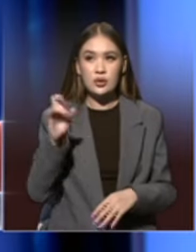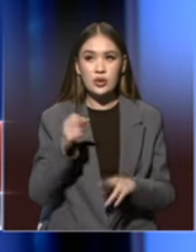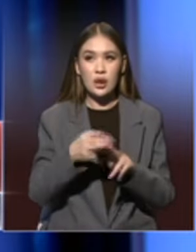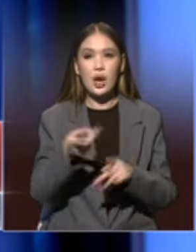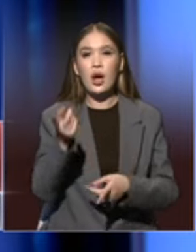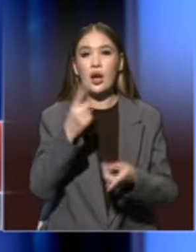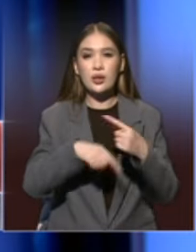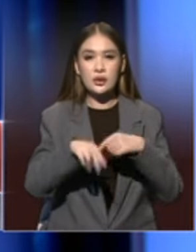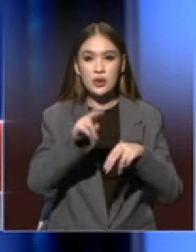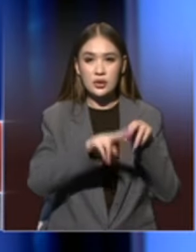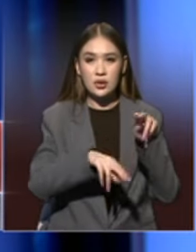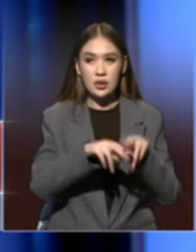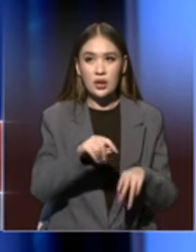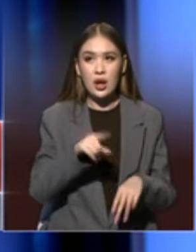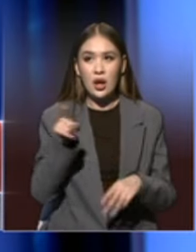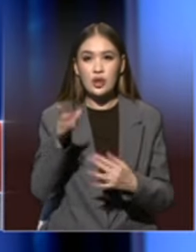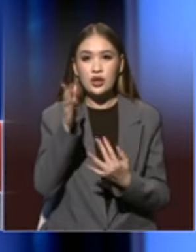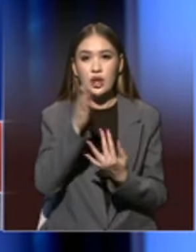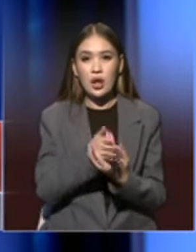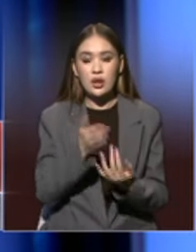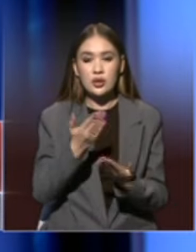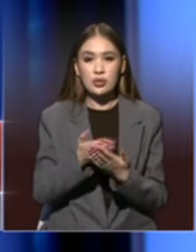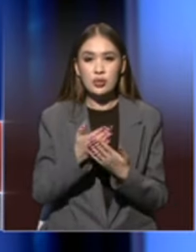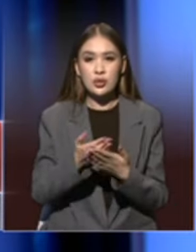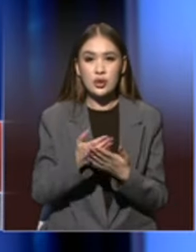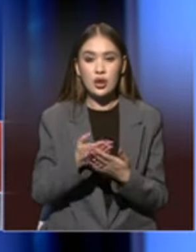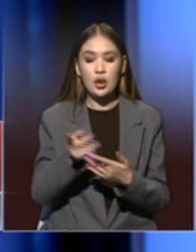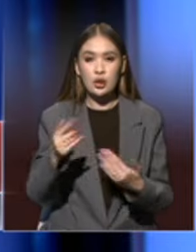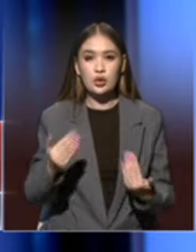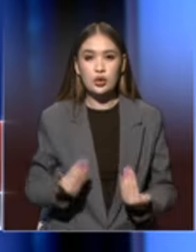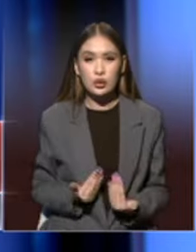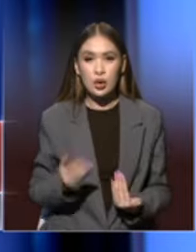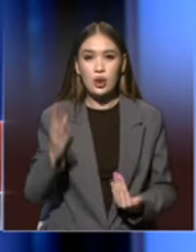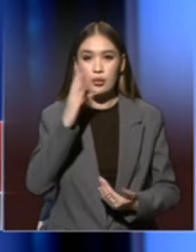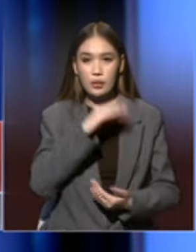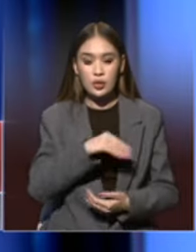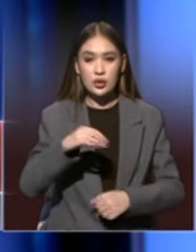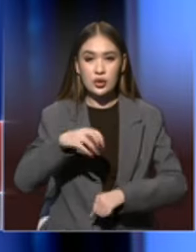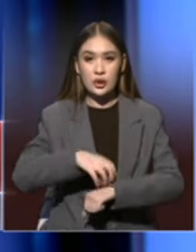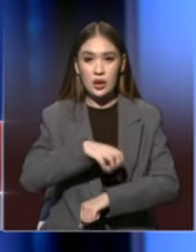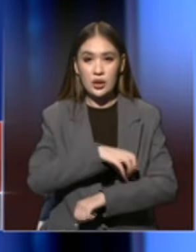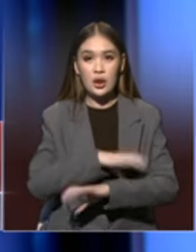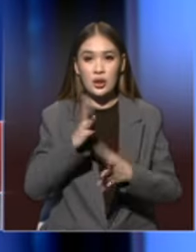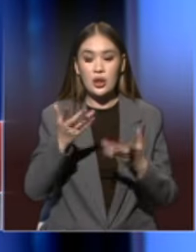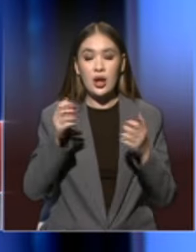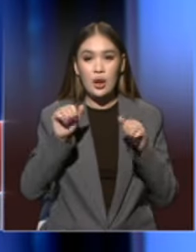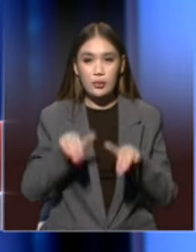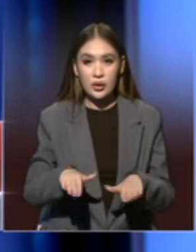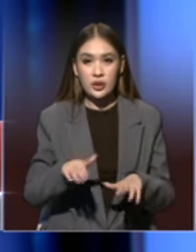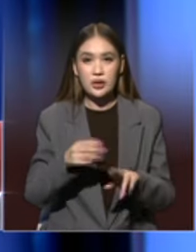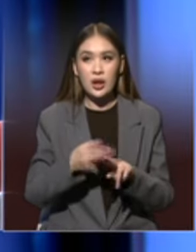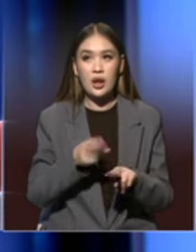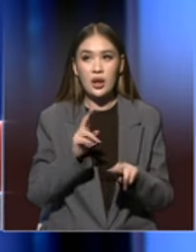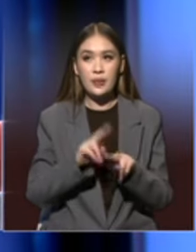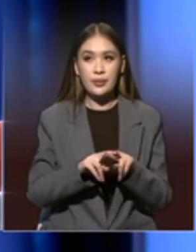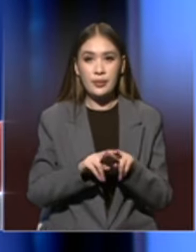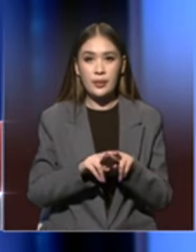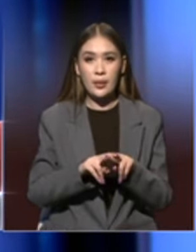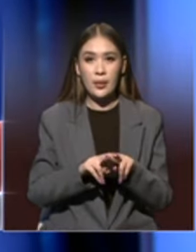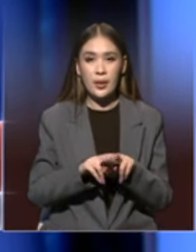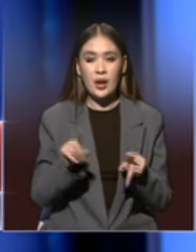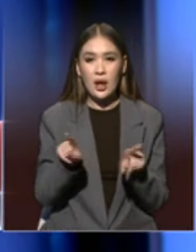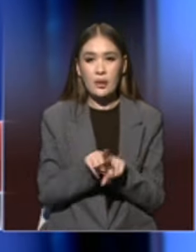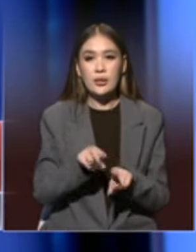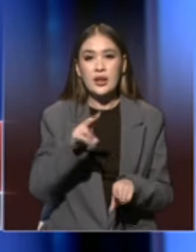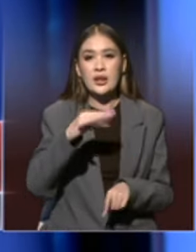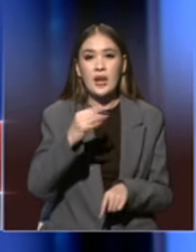қайтадан салады. Иә. Ал мына үй жартылай батты, ол тұруға жарамды деп комиссия шешім қабылдаса, ол мамандарға бұл диагноз қойған сияқты